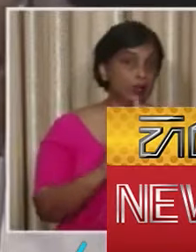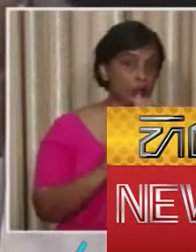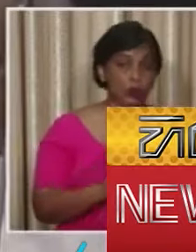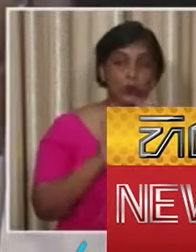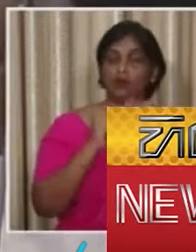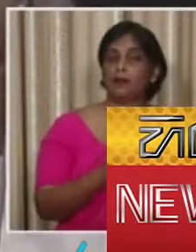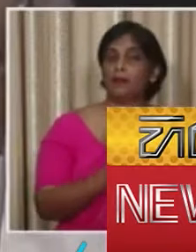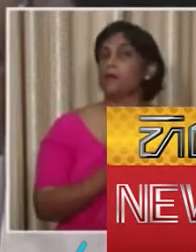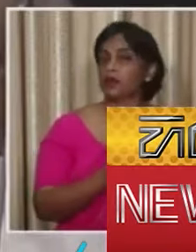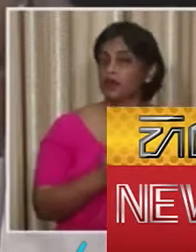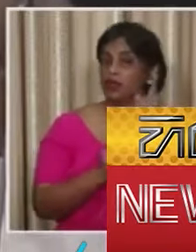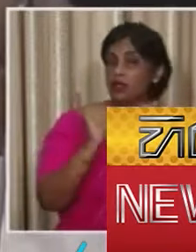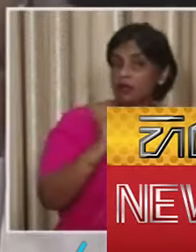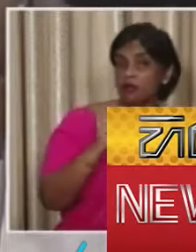එවැනි